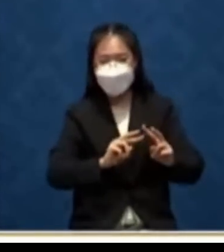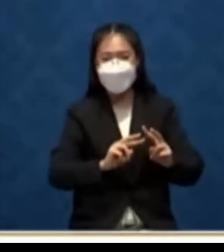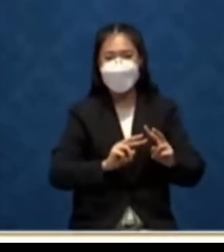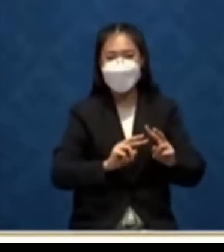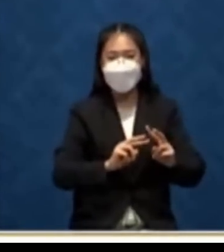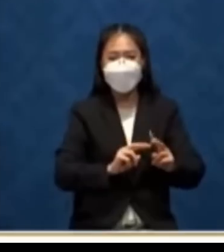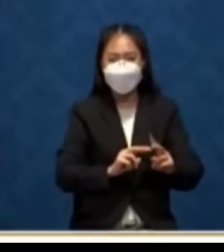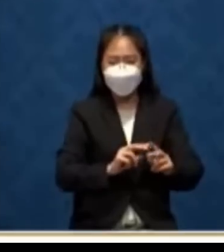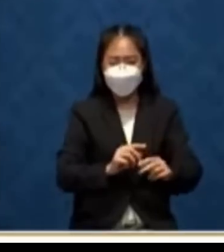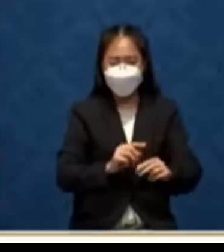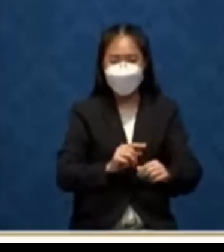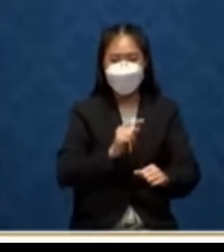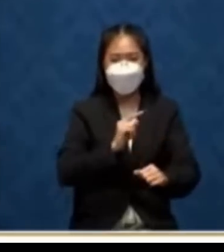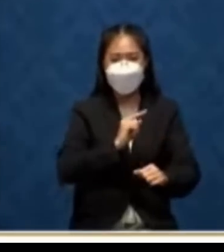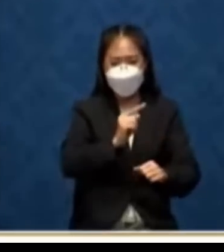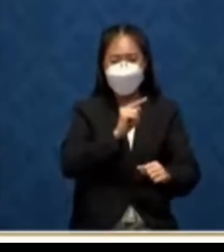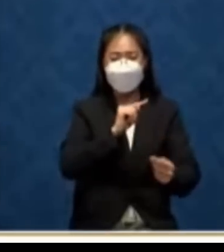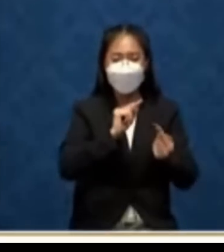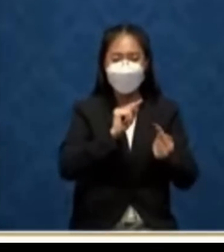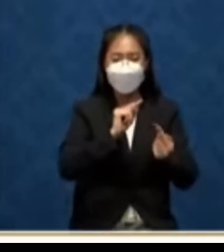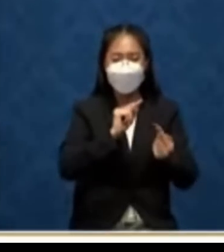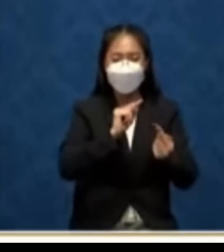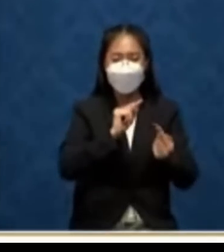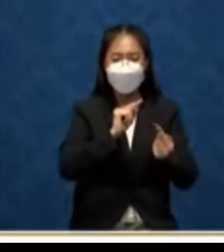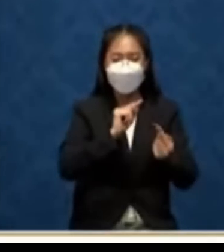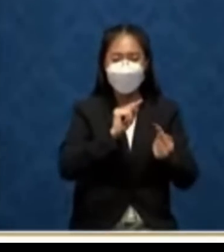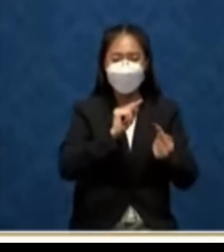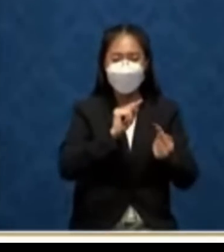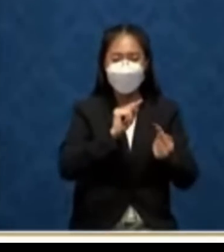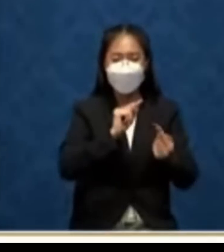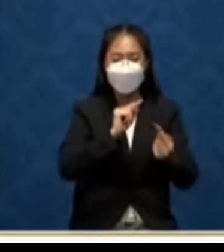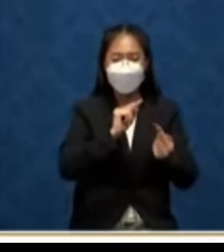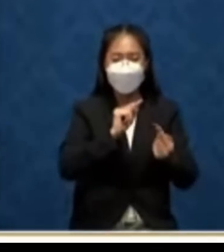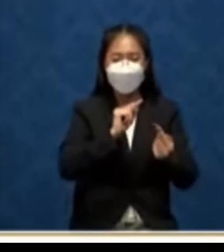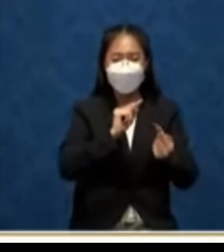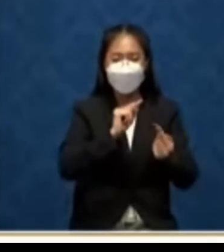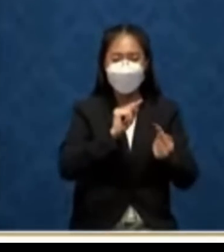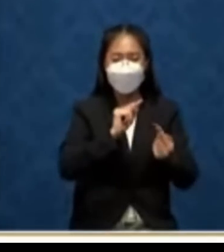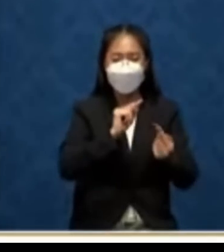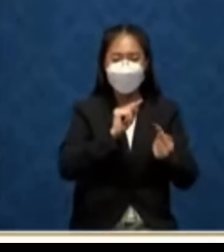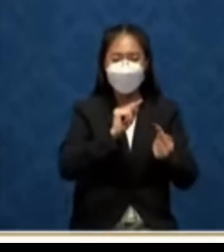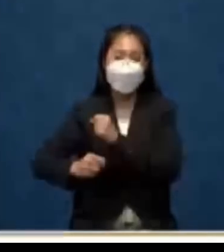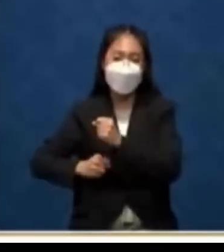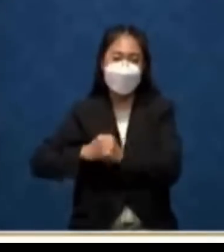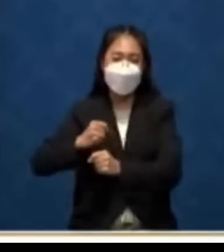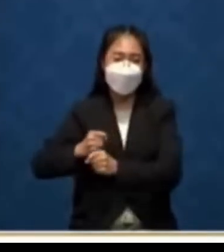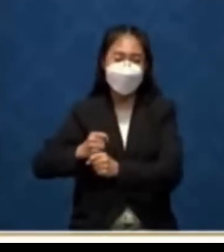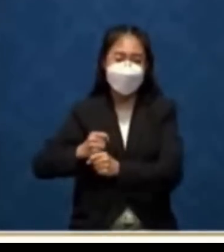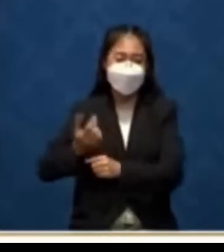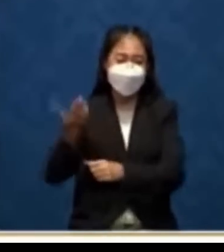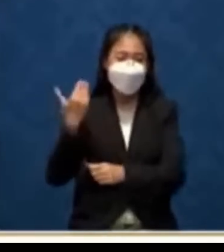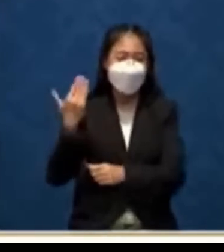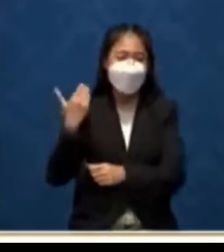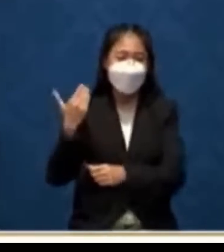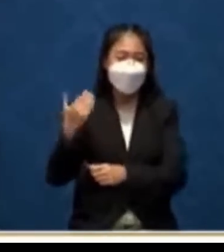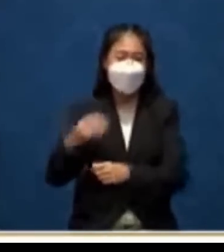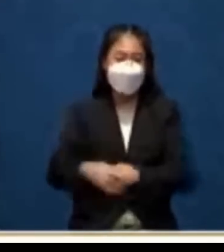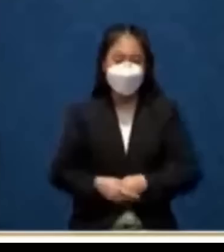พิ่งมาแจ้ง157เอากันเงียบๆเมื่อช่วงสิ้นปีดังนั้นครับ